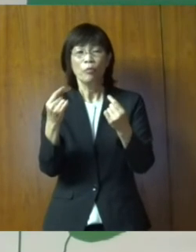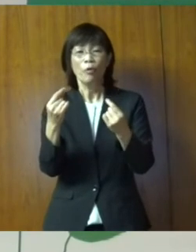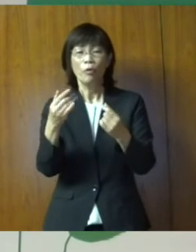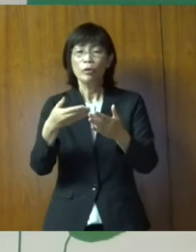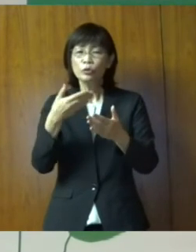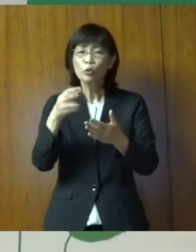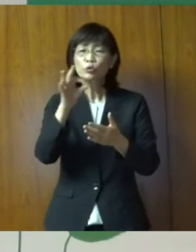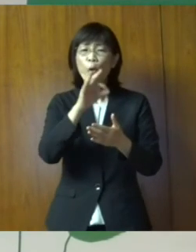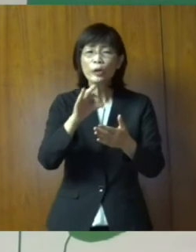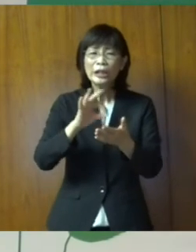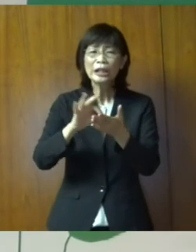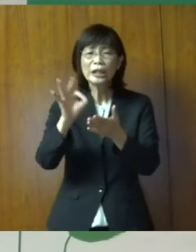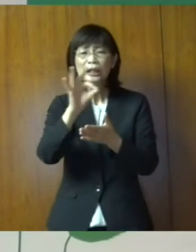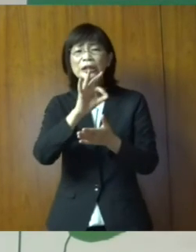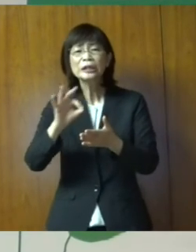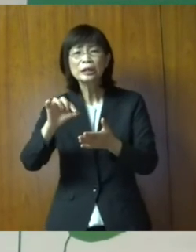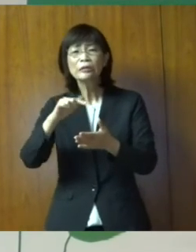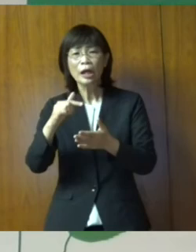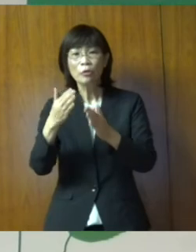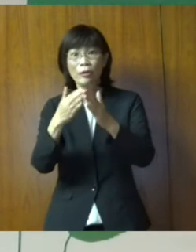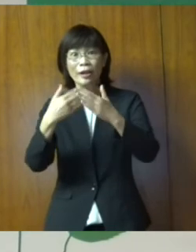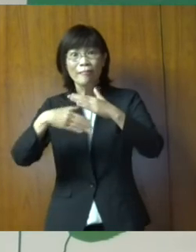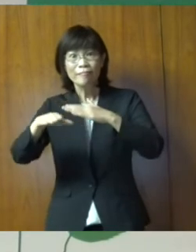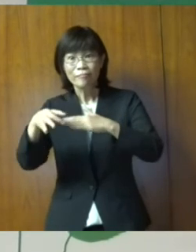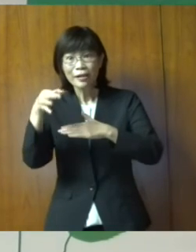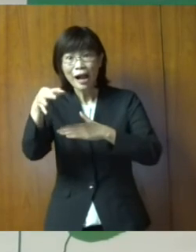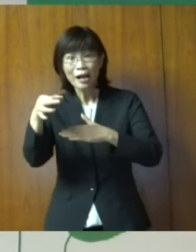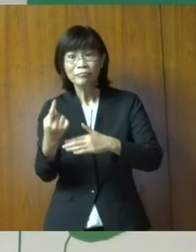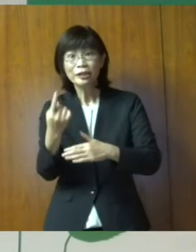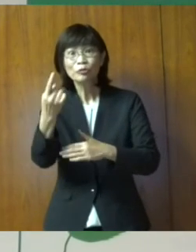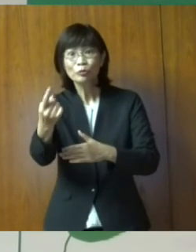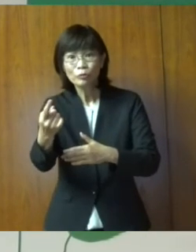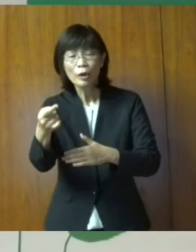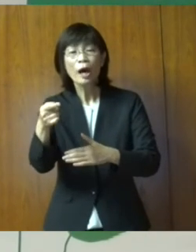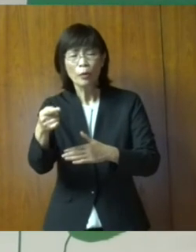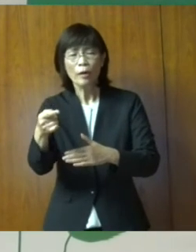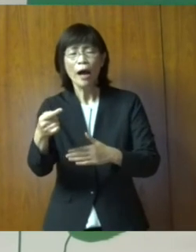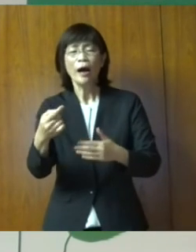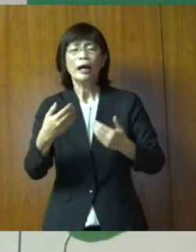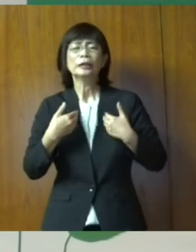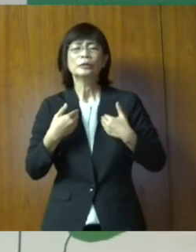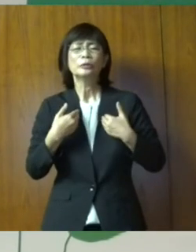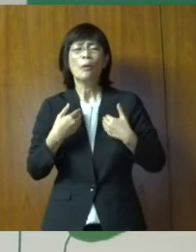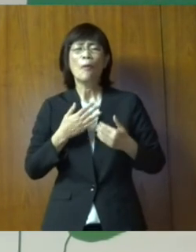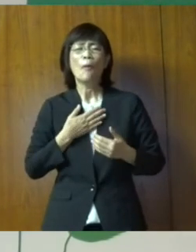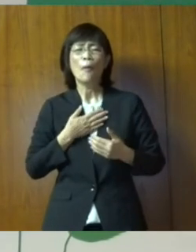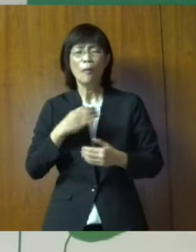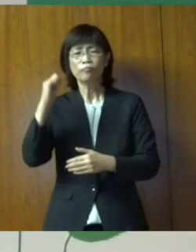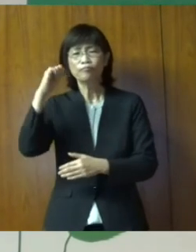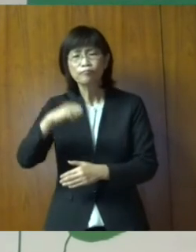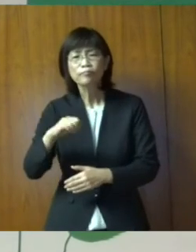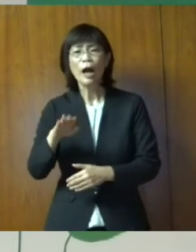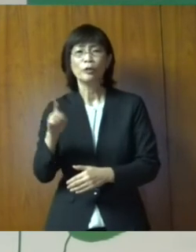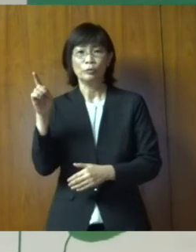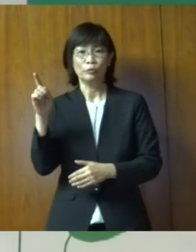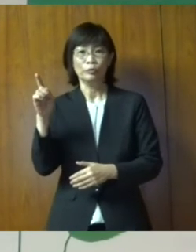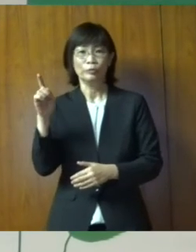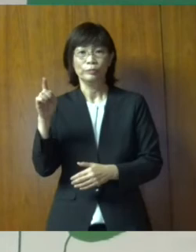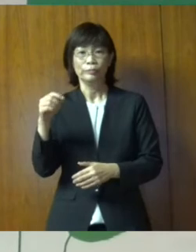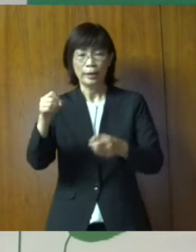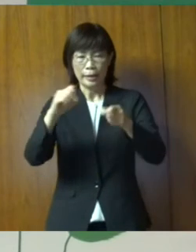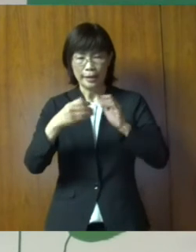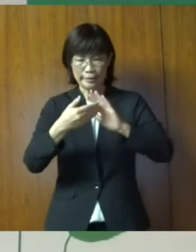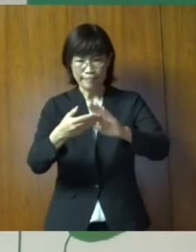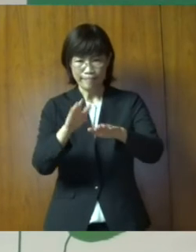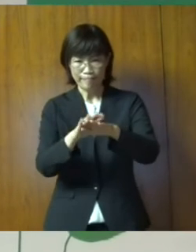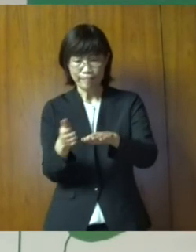食料や日用品の買い出しに行くことは不要不急に当たらないこととされました。感染対策をした上で